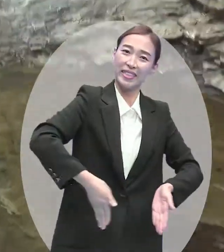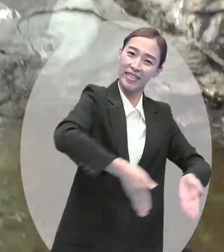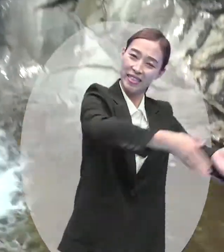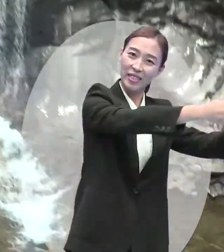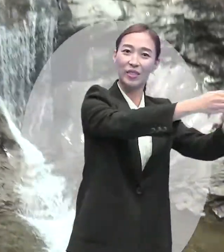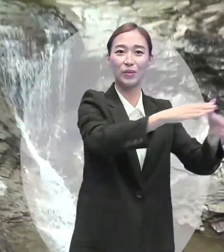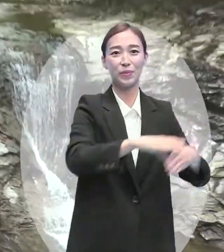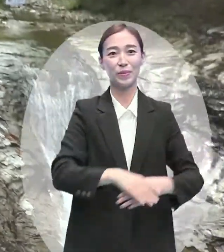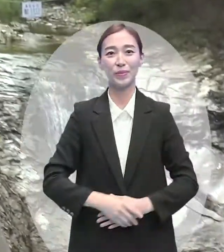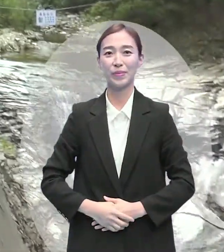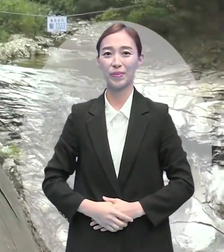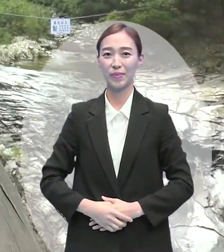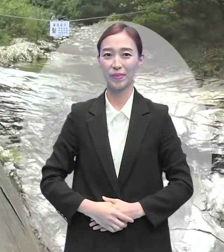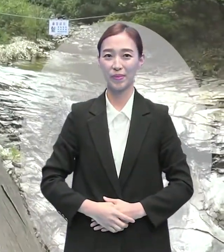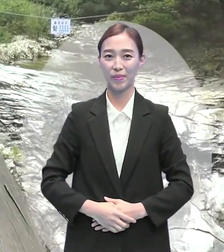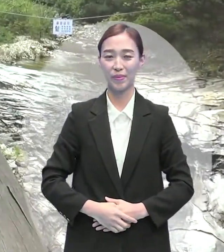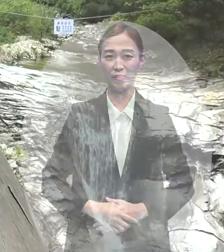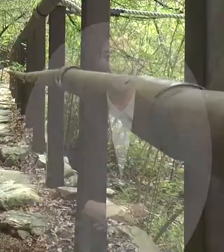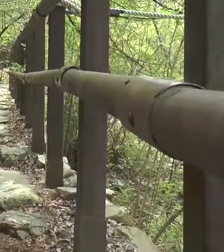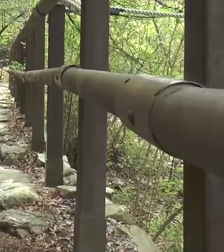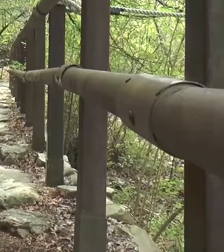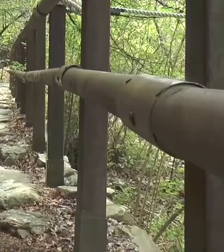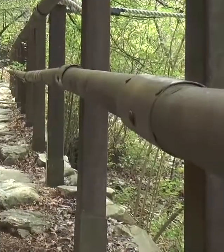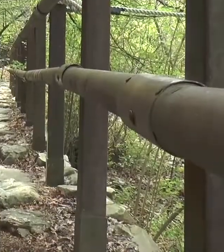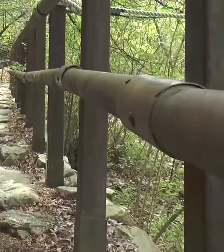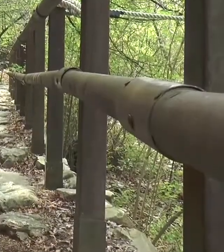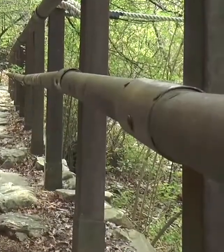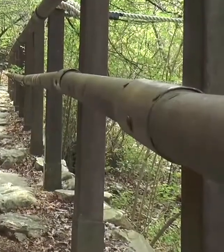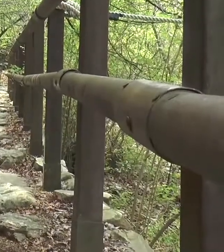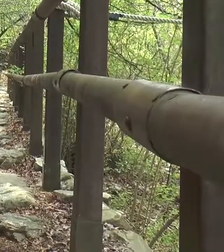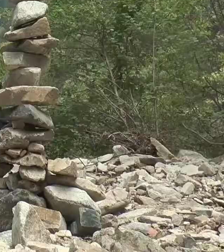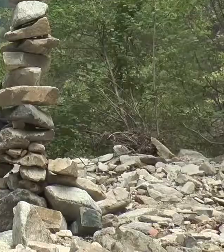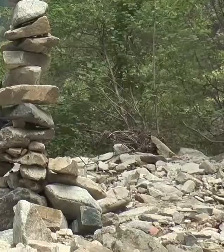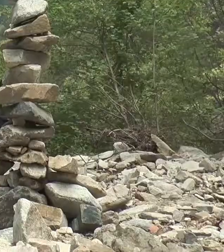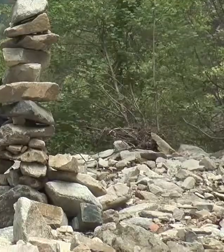스톰폭포가 있는 깊은 계곡으로 가는 길입니다.